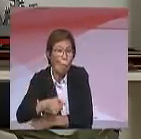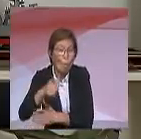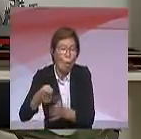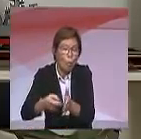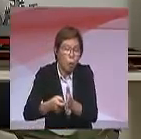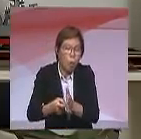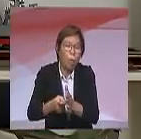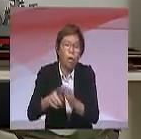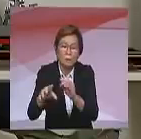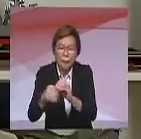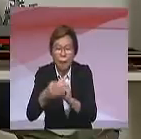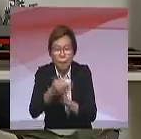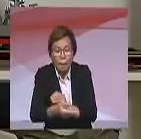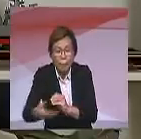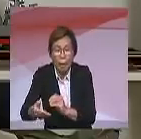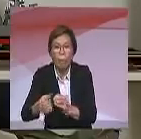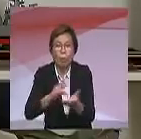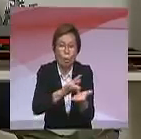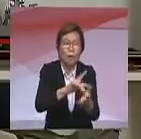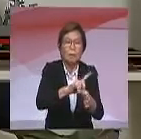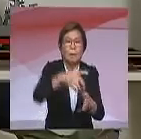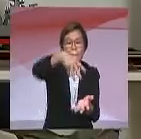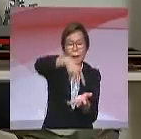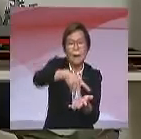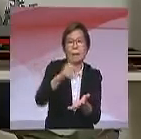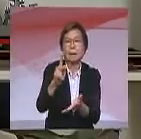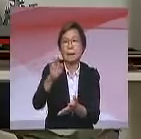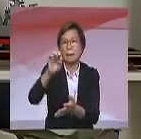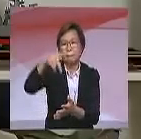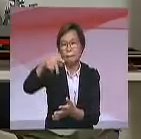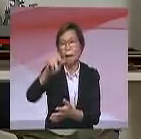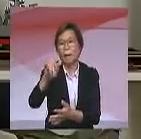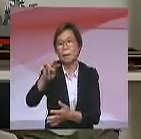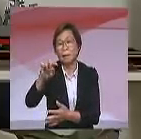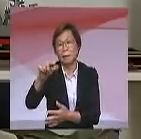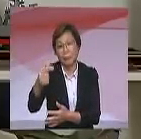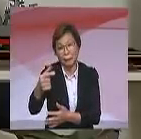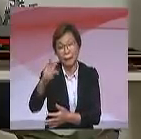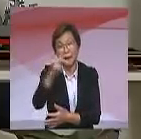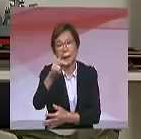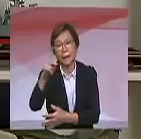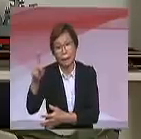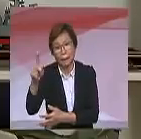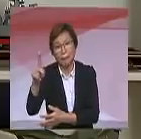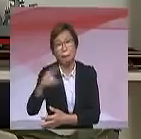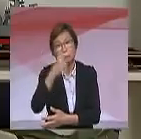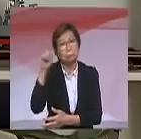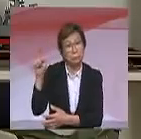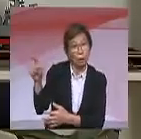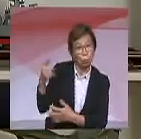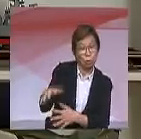menambahkan fasiliti perubatan di penjara Kepayan Kota Kinabalu yang telah pun dikenakan